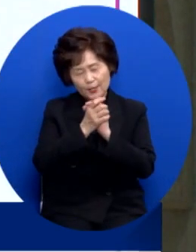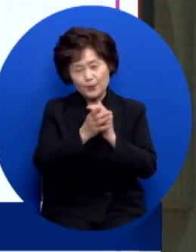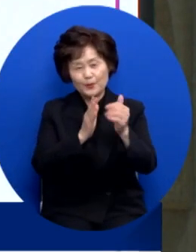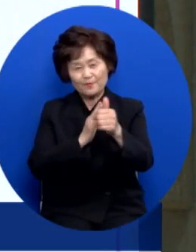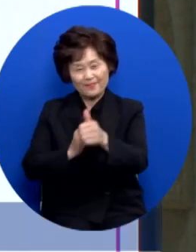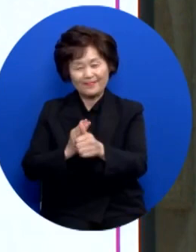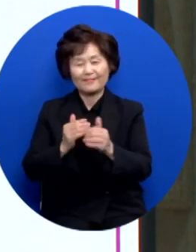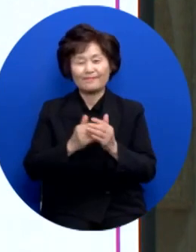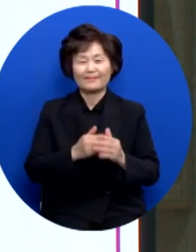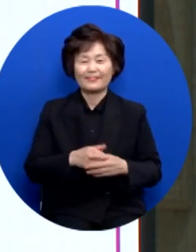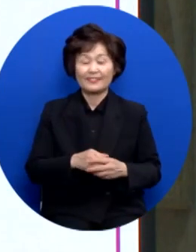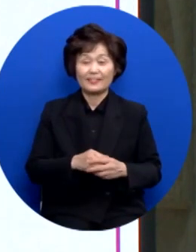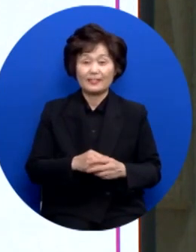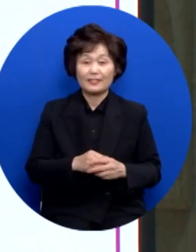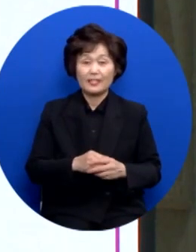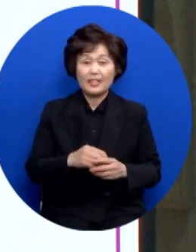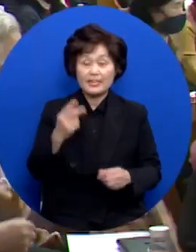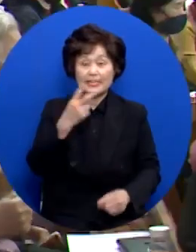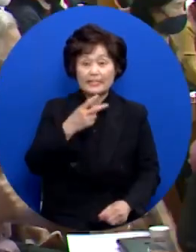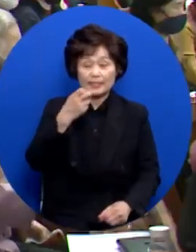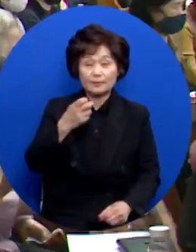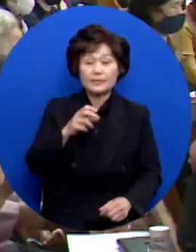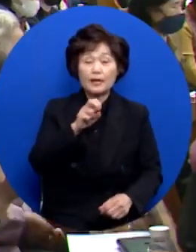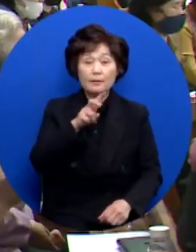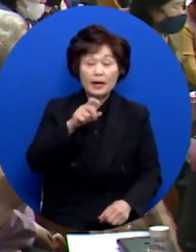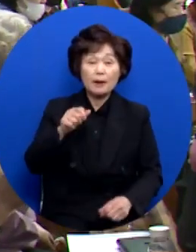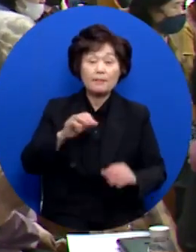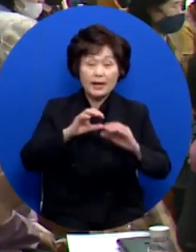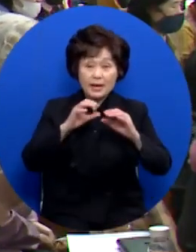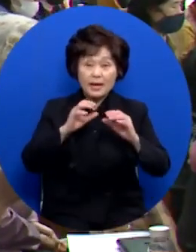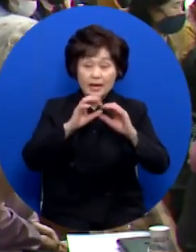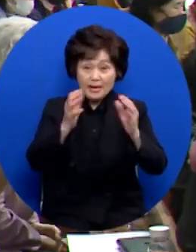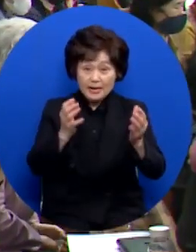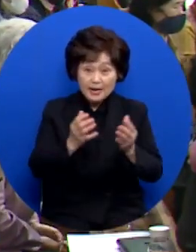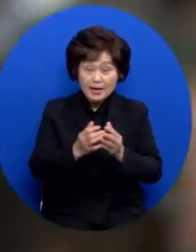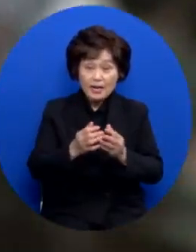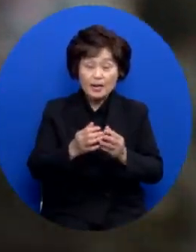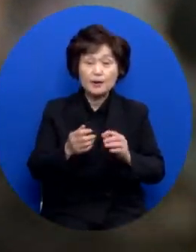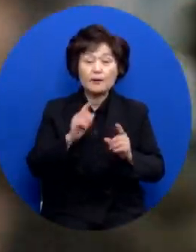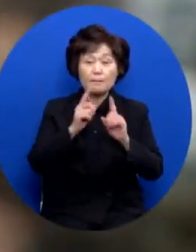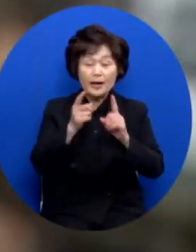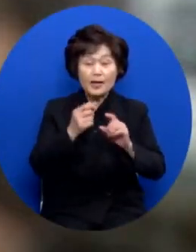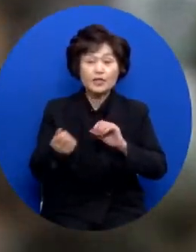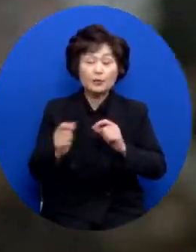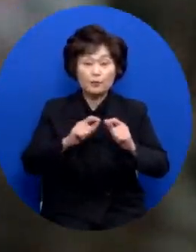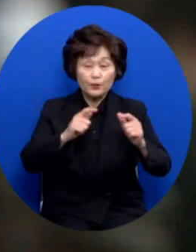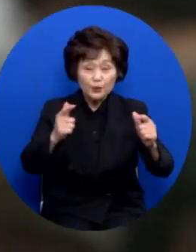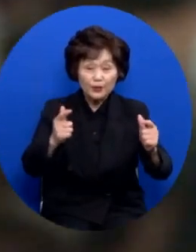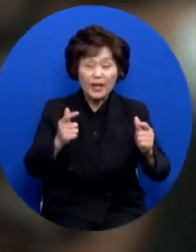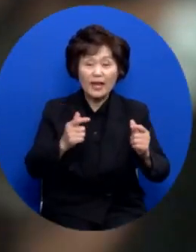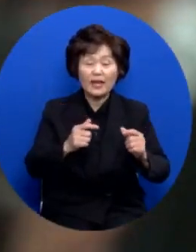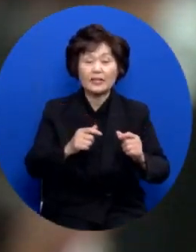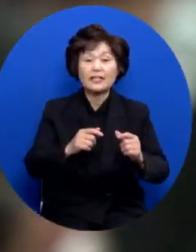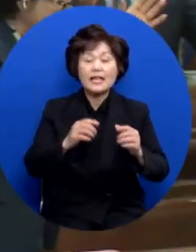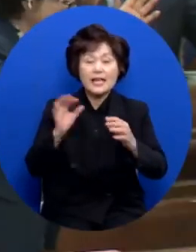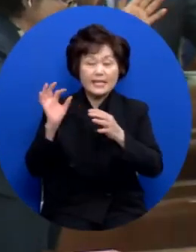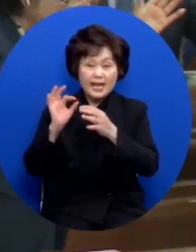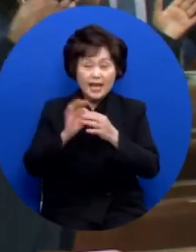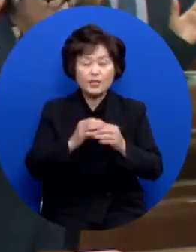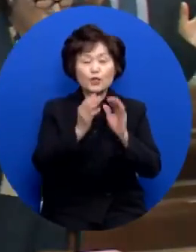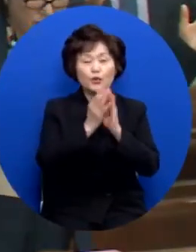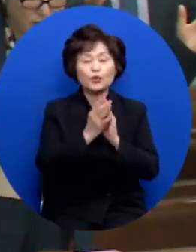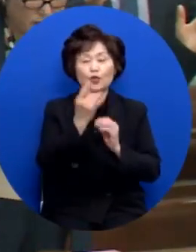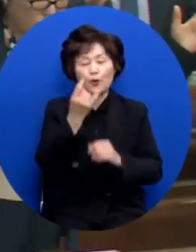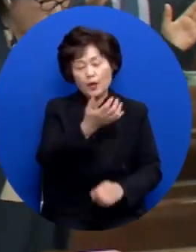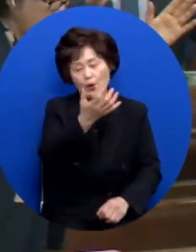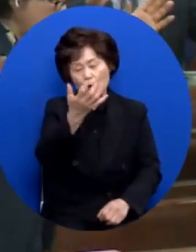주십시오. 한편 2024 마마클럽 말씀 부흥회는 양산과 거제, 제주와 전주로 계속해서 기도회를